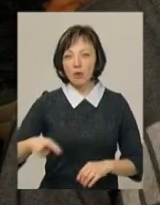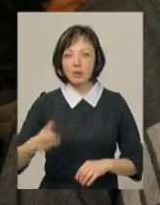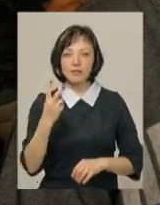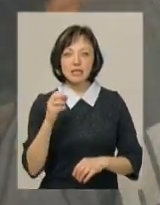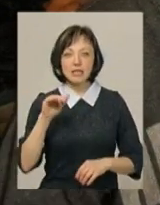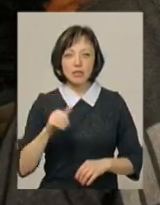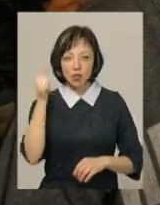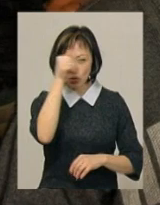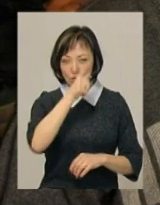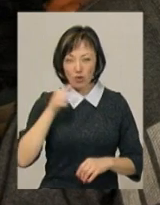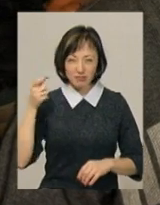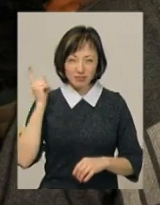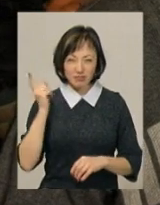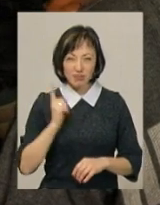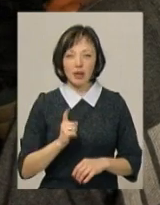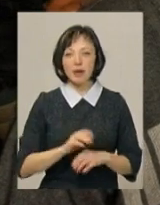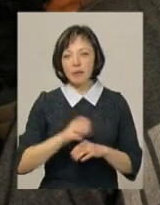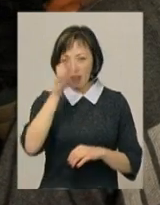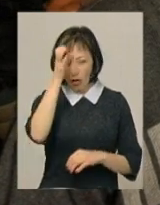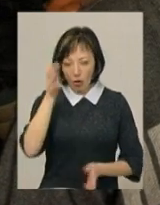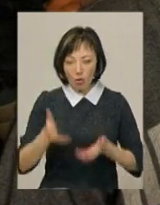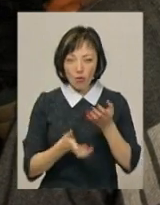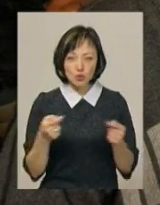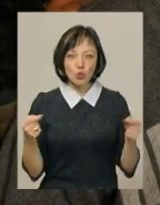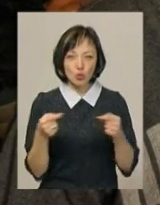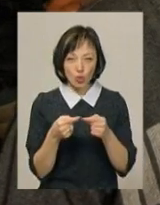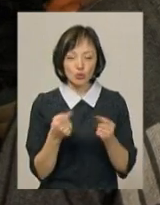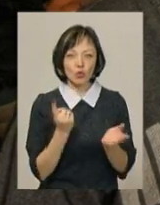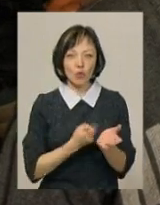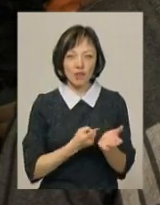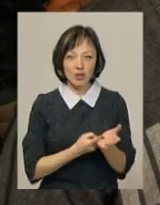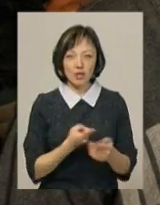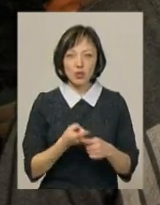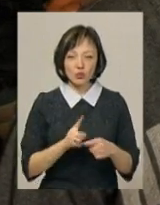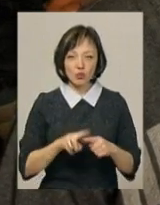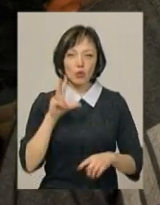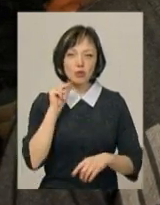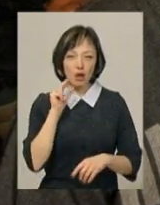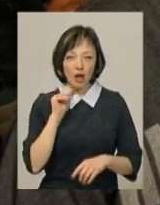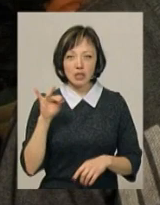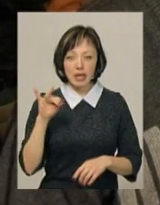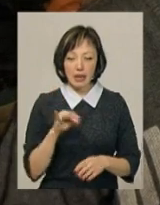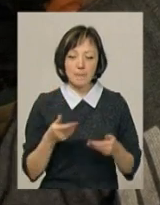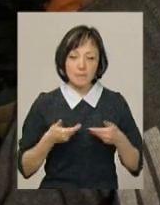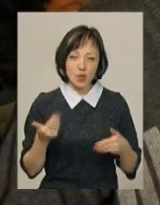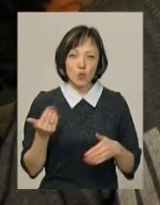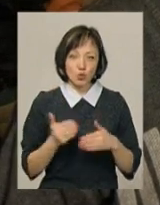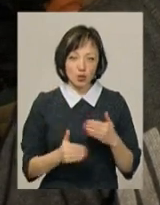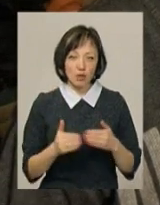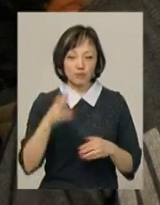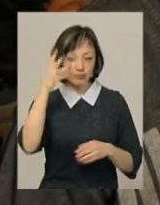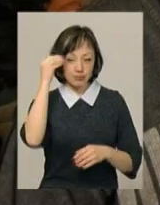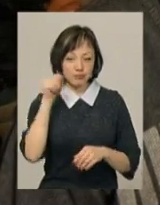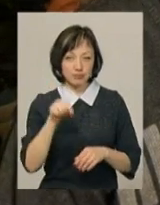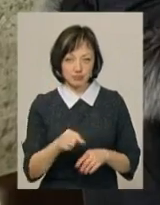1 200 000 років. Геологи точно довели цю дату і ми вже відштовхуємося